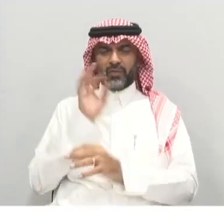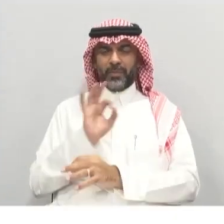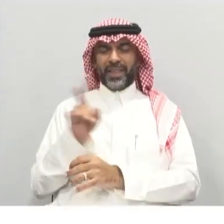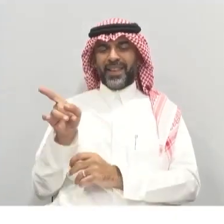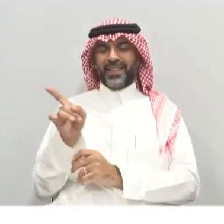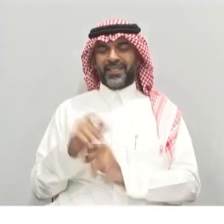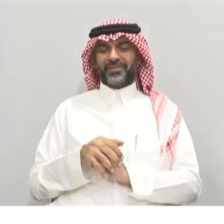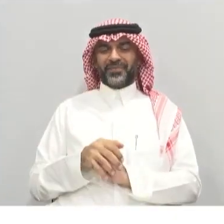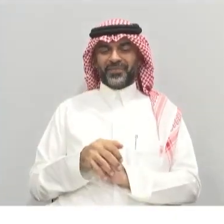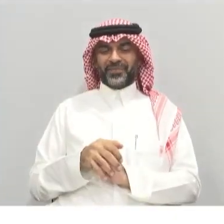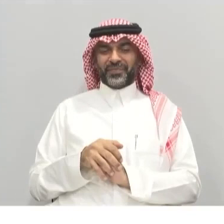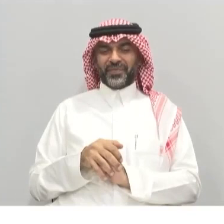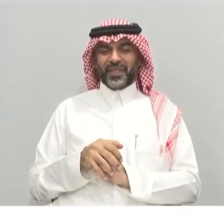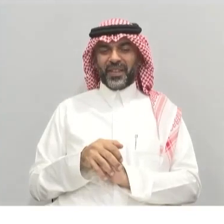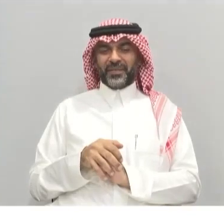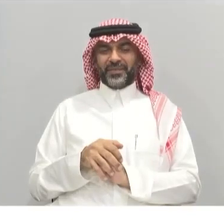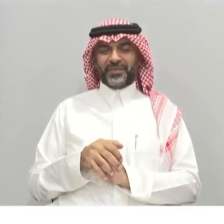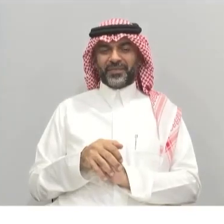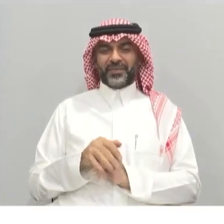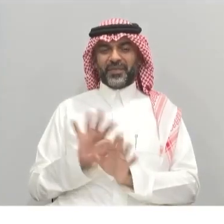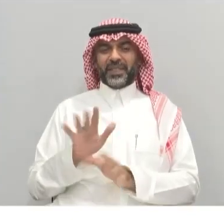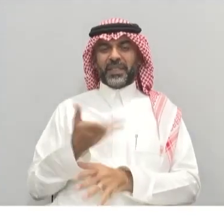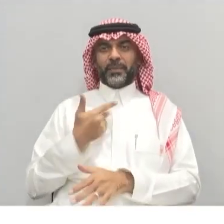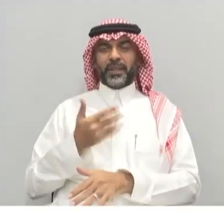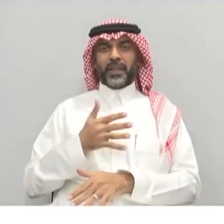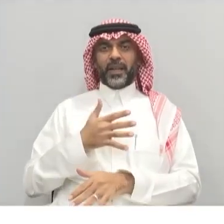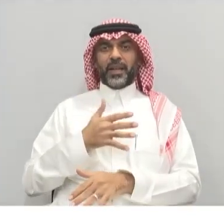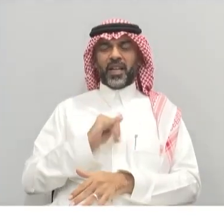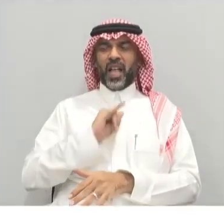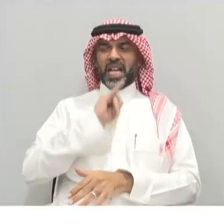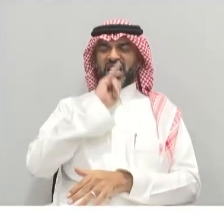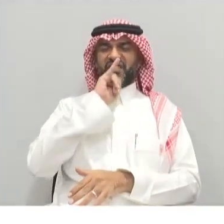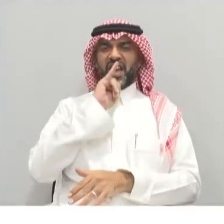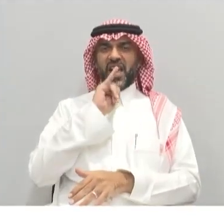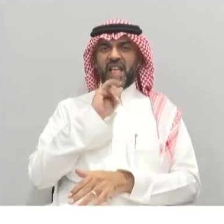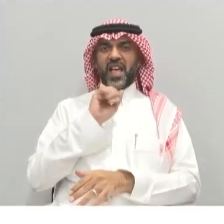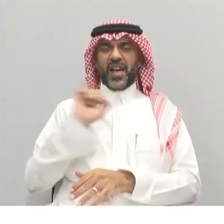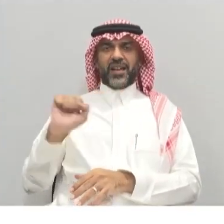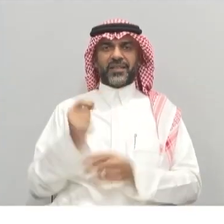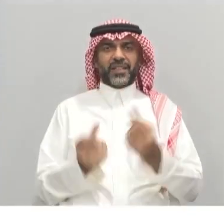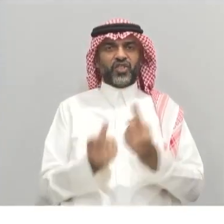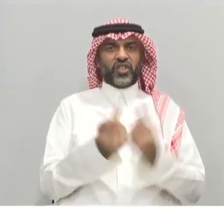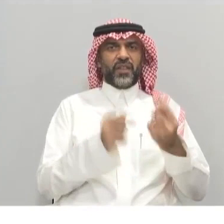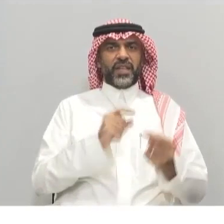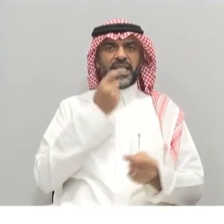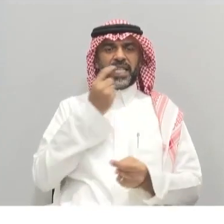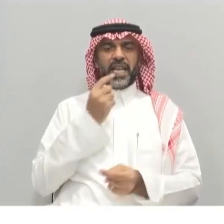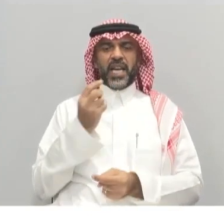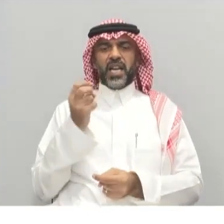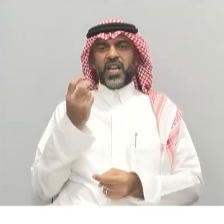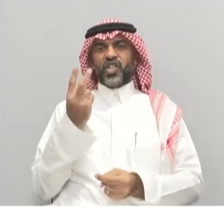مثلا نسبه الاكتفاء الذاتي لاهم المنتجات الزراعيه في عام 2021